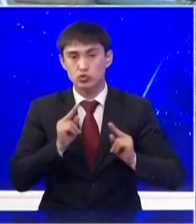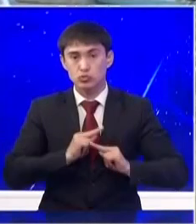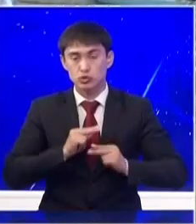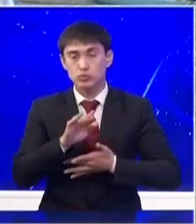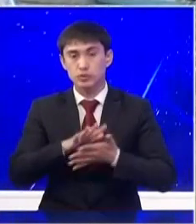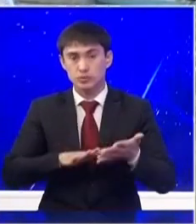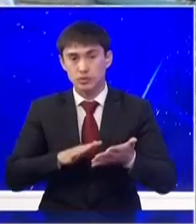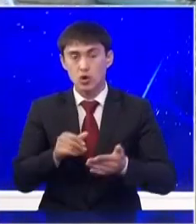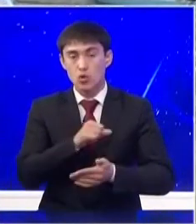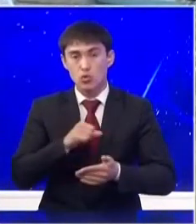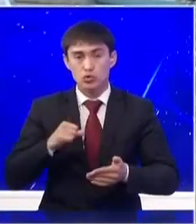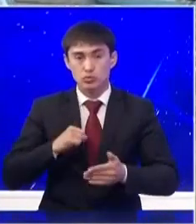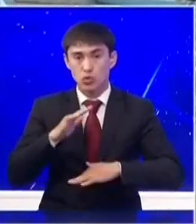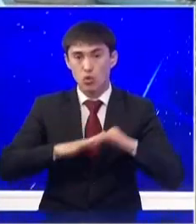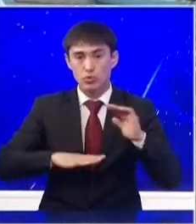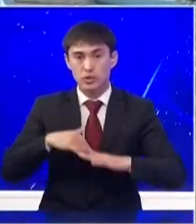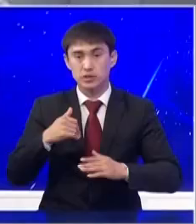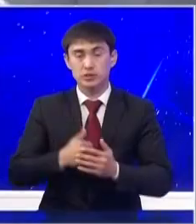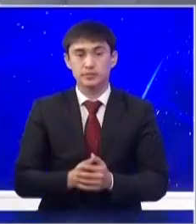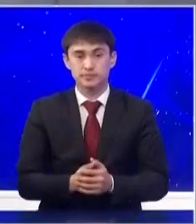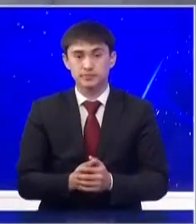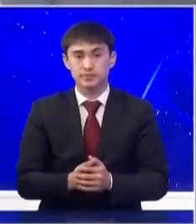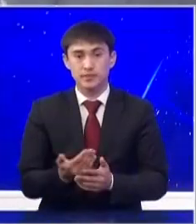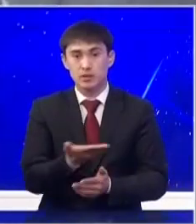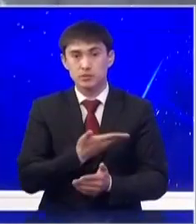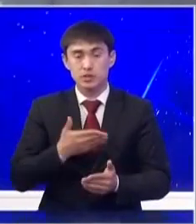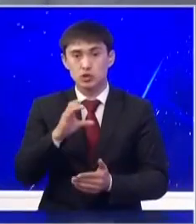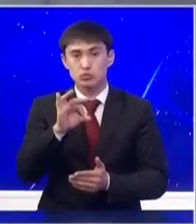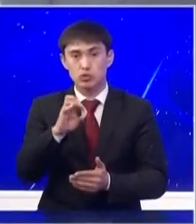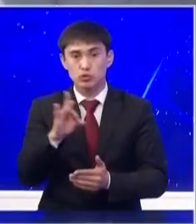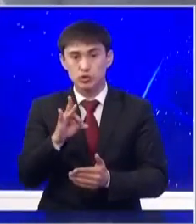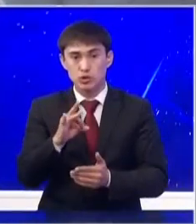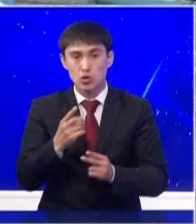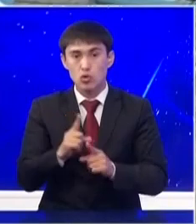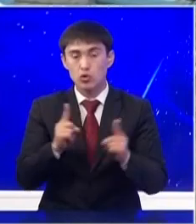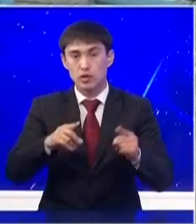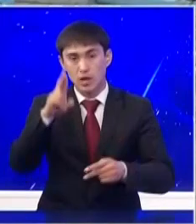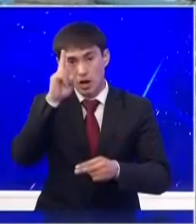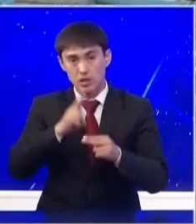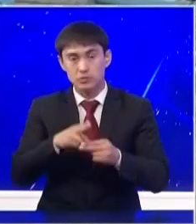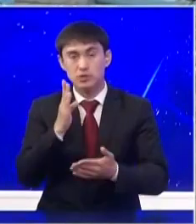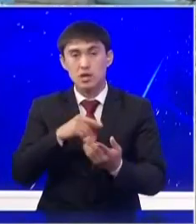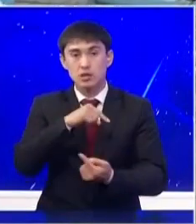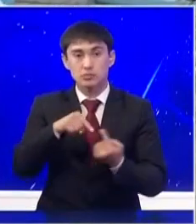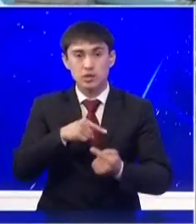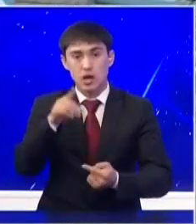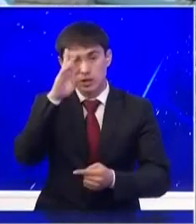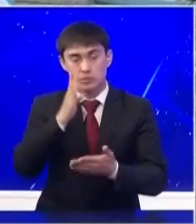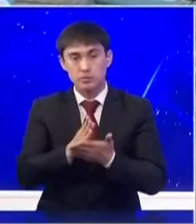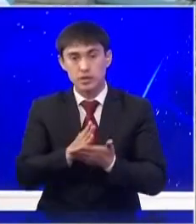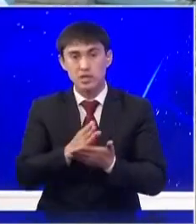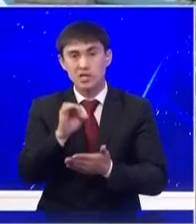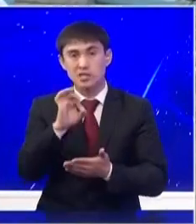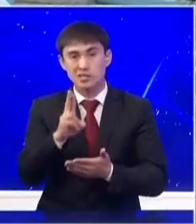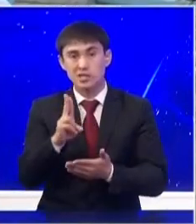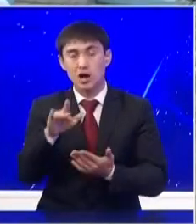жатырым өзімнің қолымнан келгенше. Бізге спонсор болып жатқан үлкен ағаларымыз, кәсіпкер ағаларымыз, осы Есік